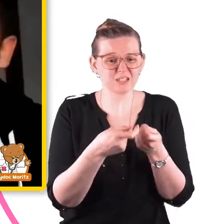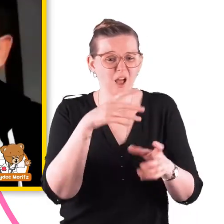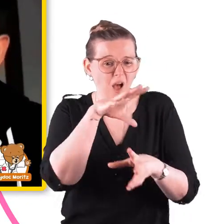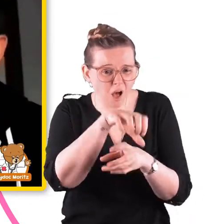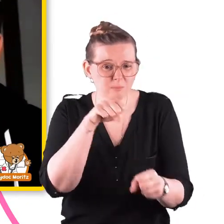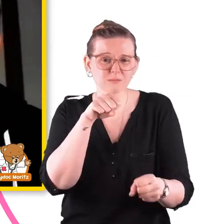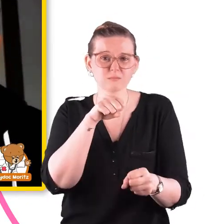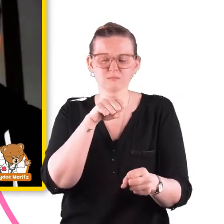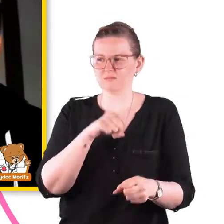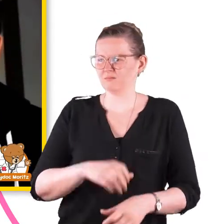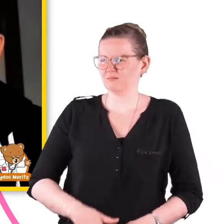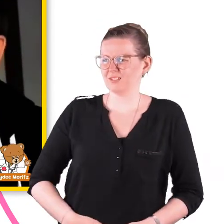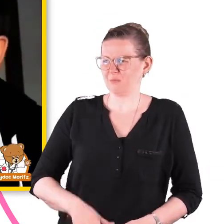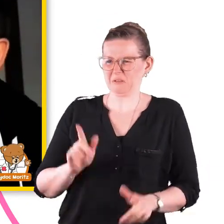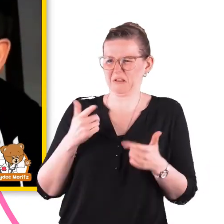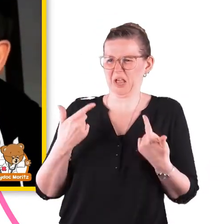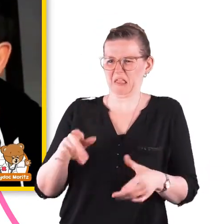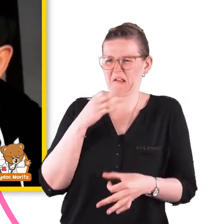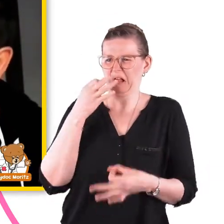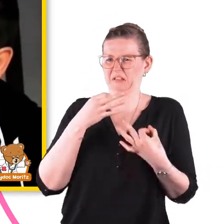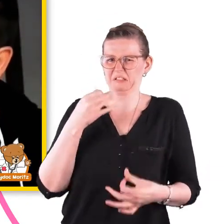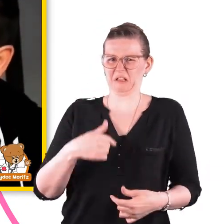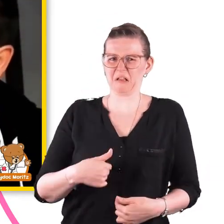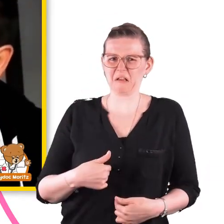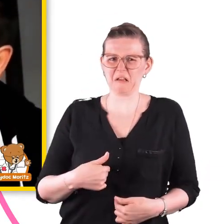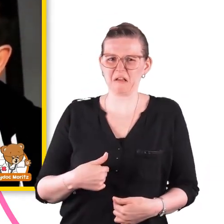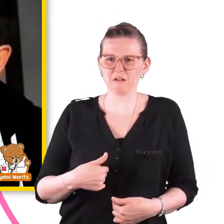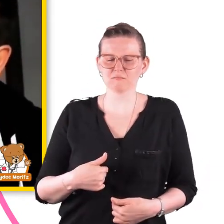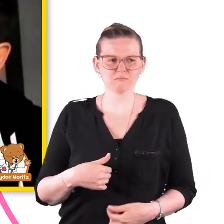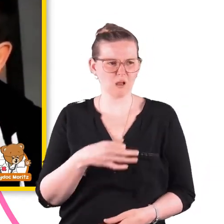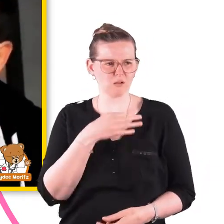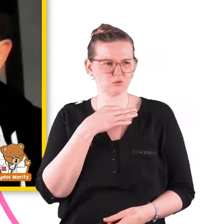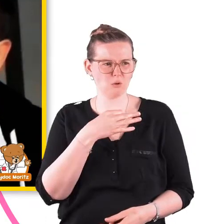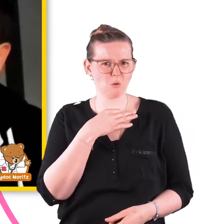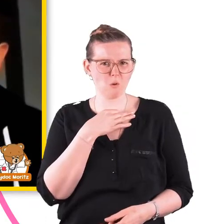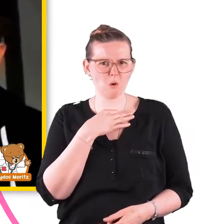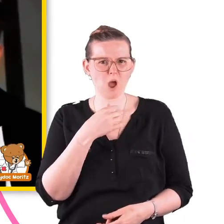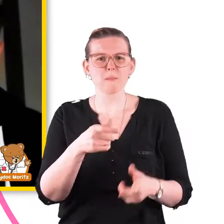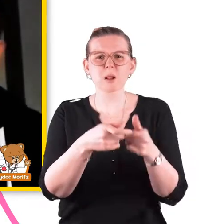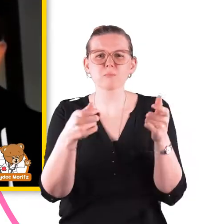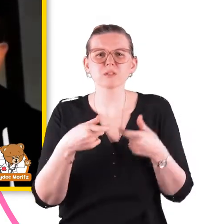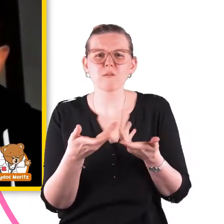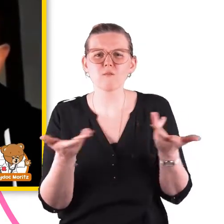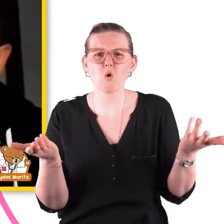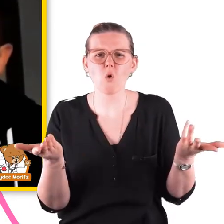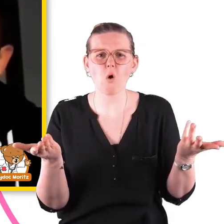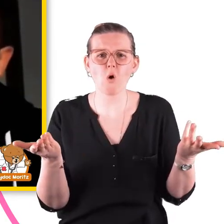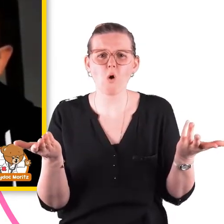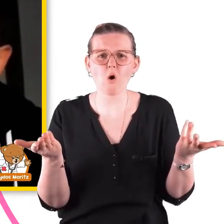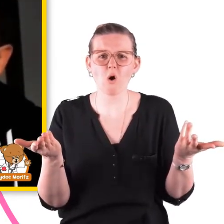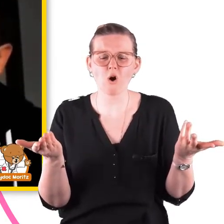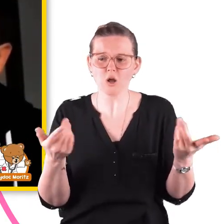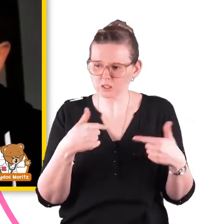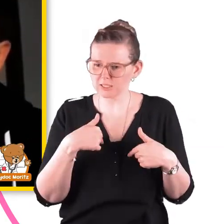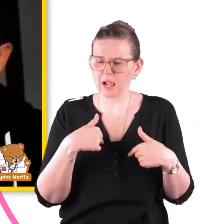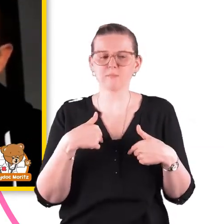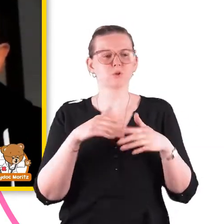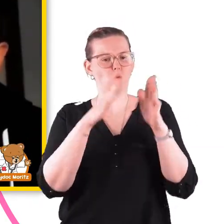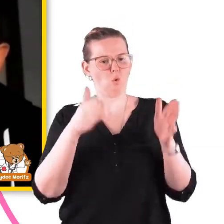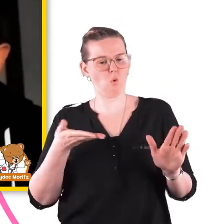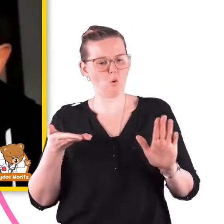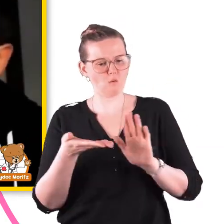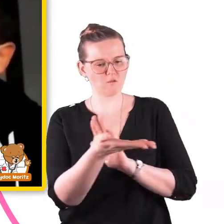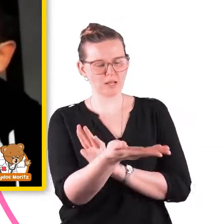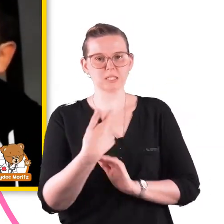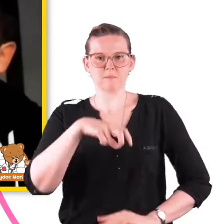und... Wir haben auch keine Katze, Amanda. Ach so, ja, wo war denn dann die Pizza? Ich habe die Pizza in den Ofen, dann habe